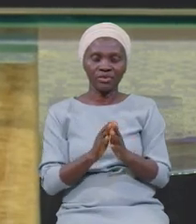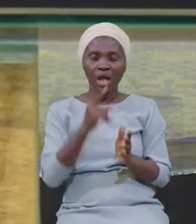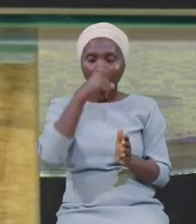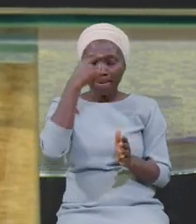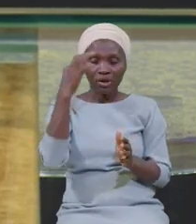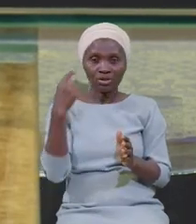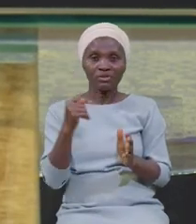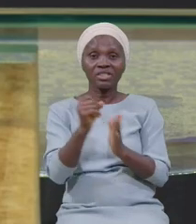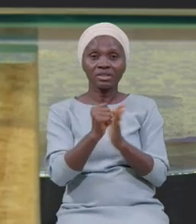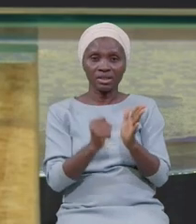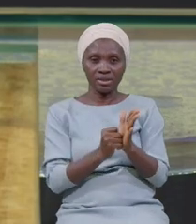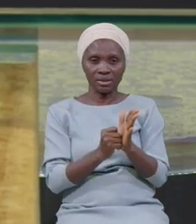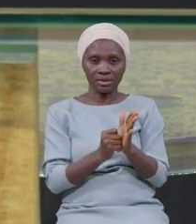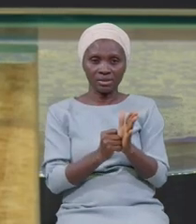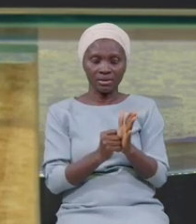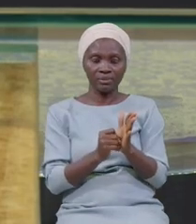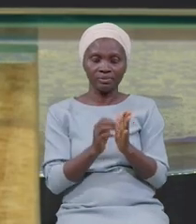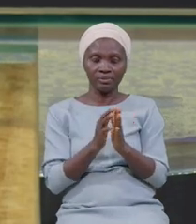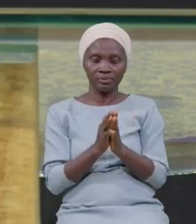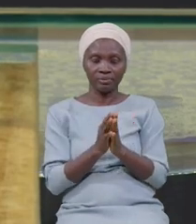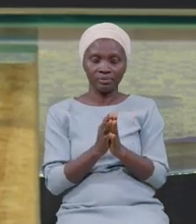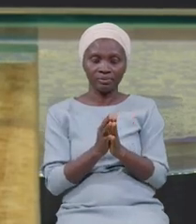En faveur de l'État.